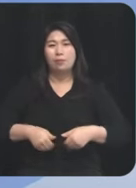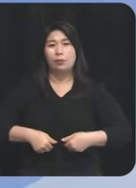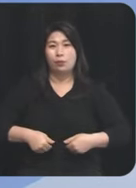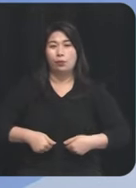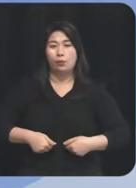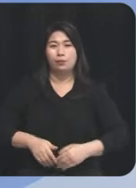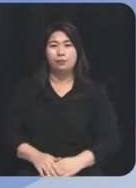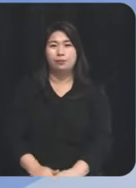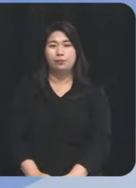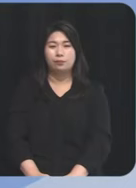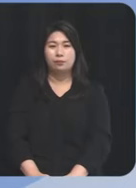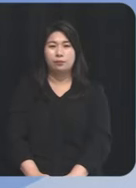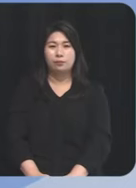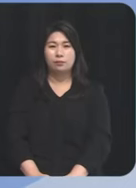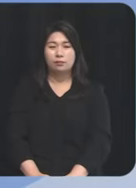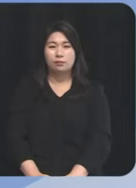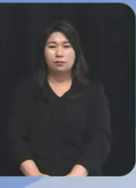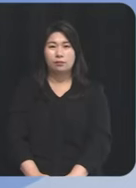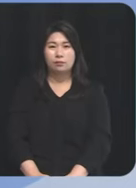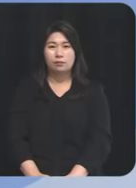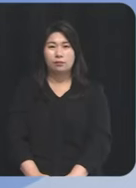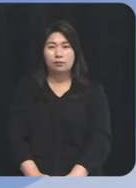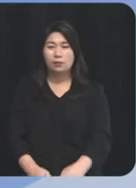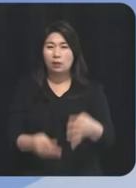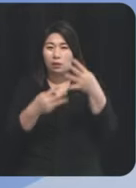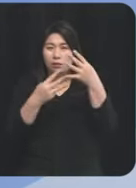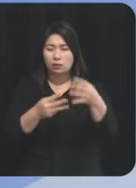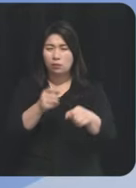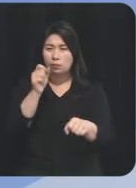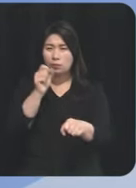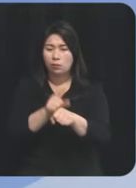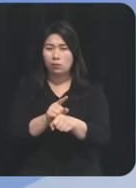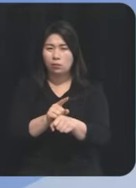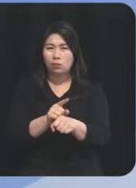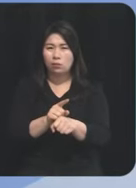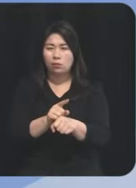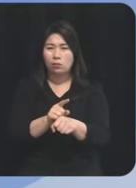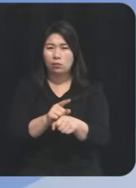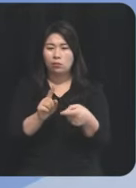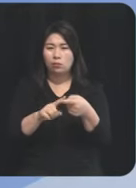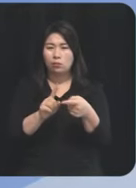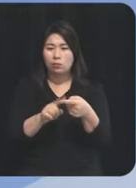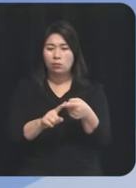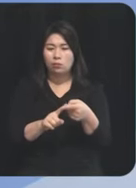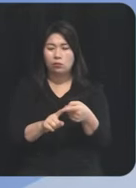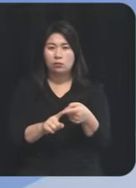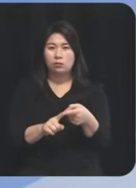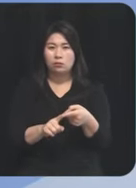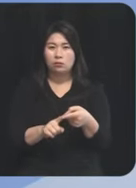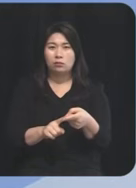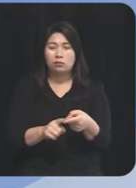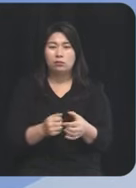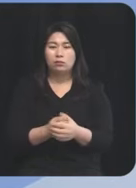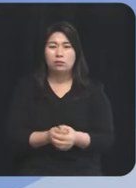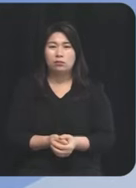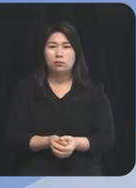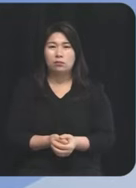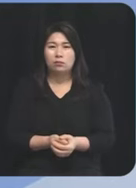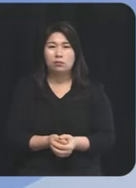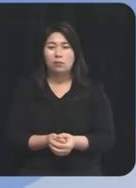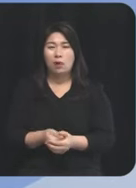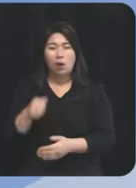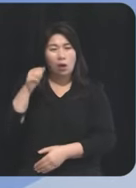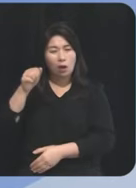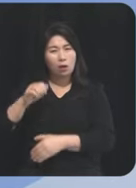형성해야 가능한 일입니다. 4.3의 성격을 어떻게 볼 것인가, 순환사적 입장에서 볼 것인가,